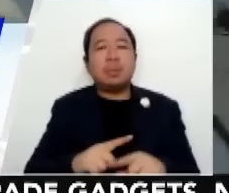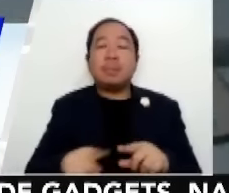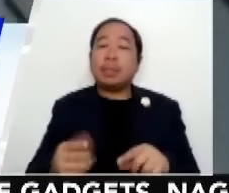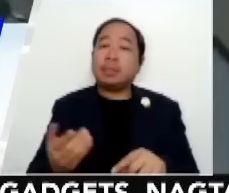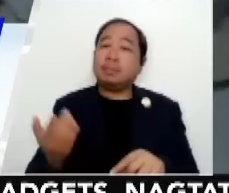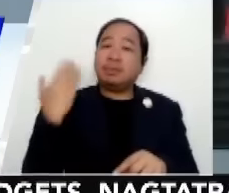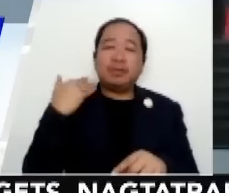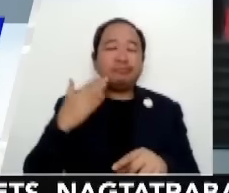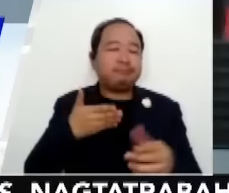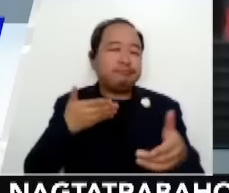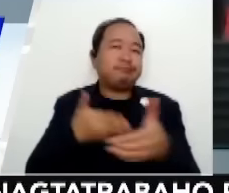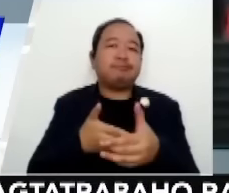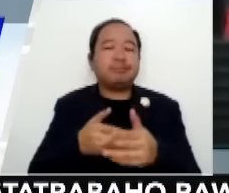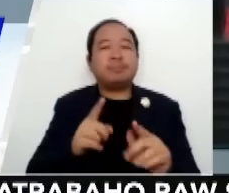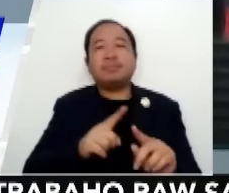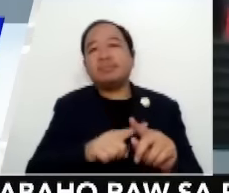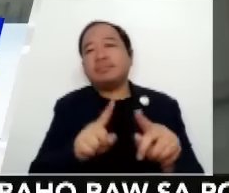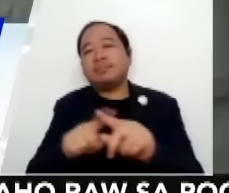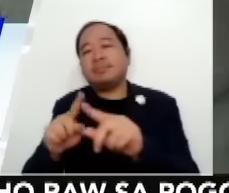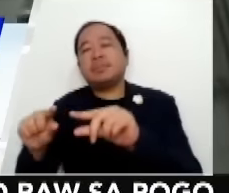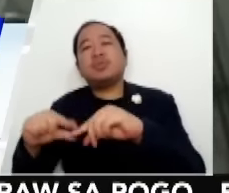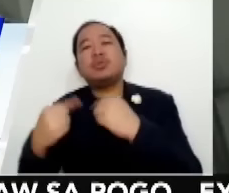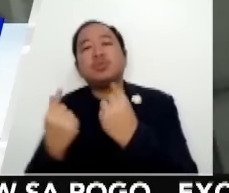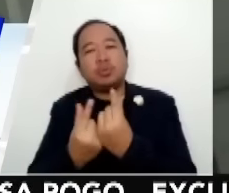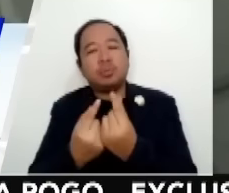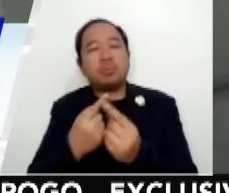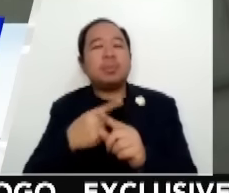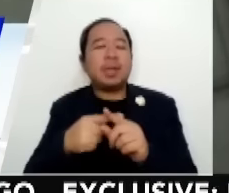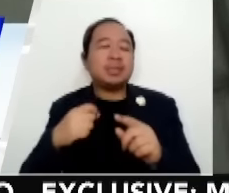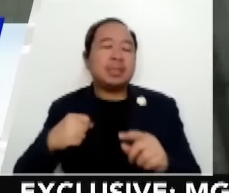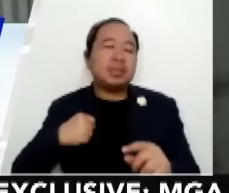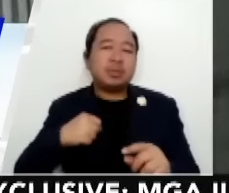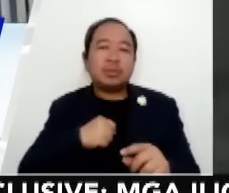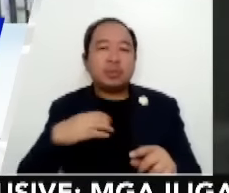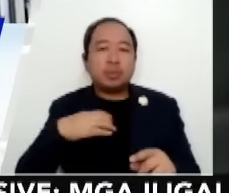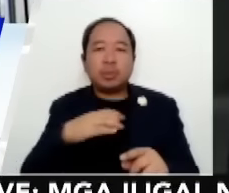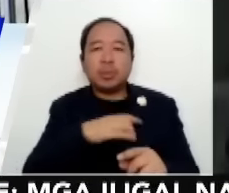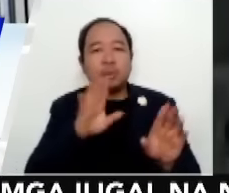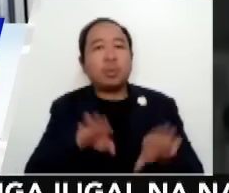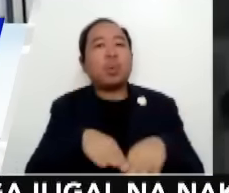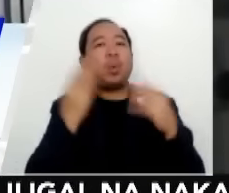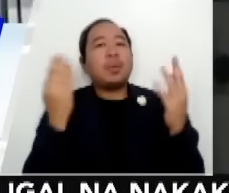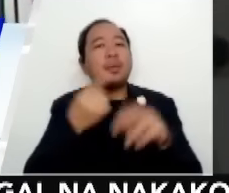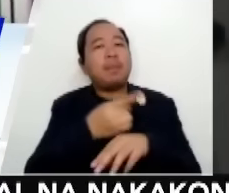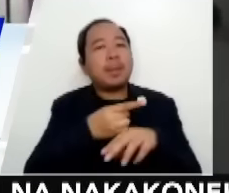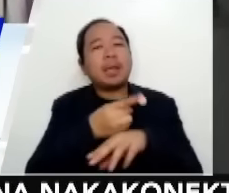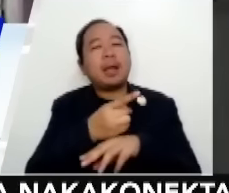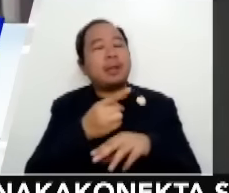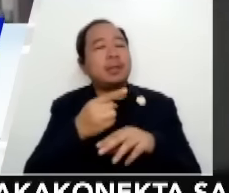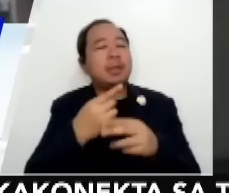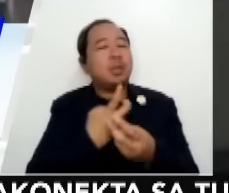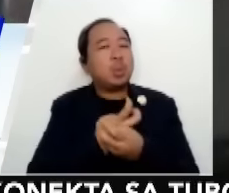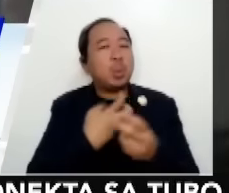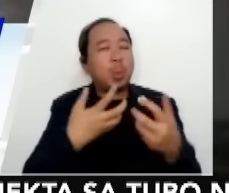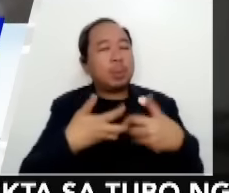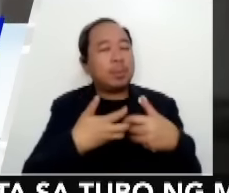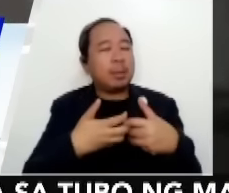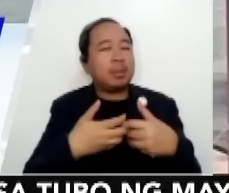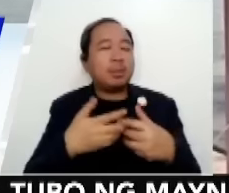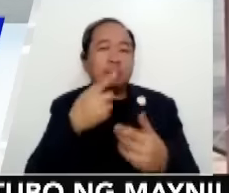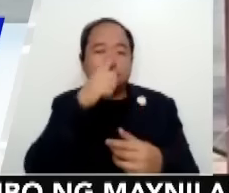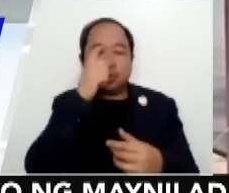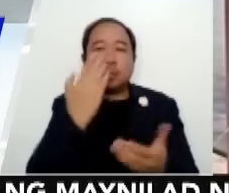ng iba't ibang grupo at mga mambabatas ang pagbubuka sa Bataan Nuclear Power Plant dahil sa posibleng peligro